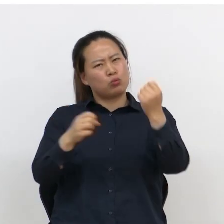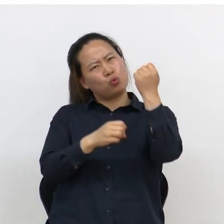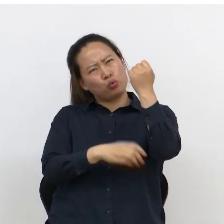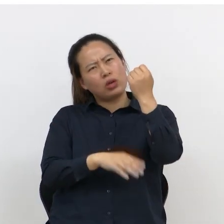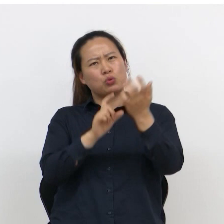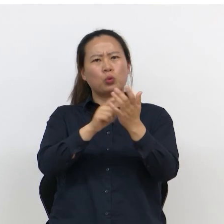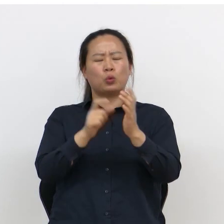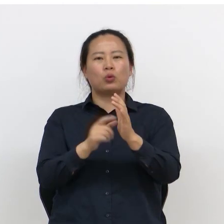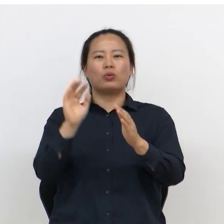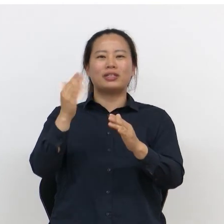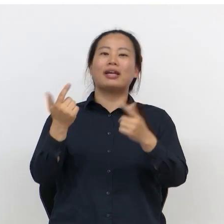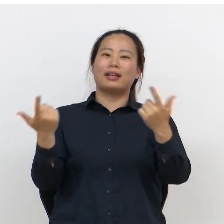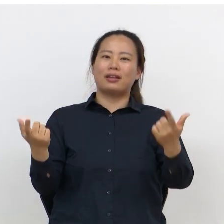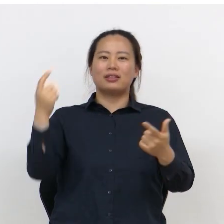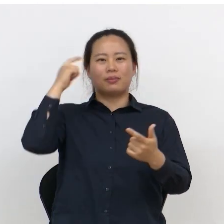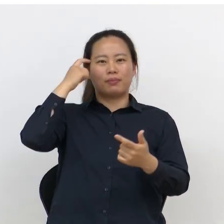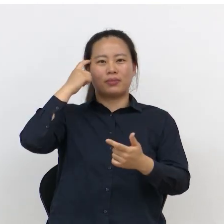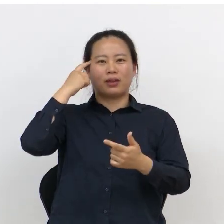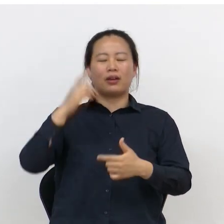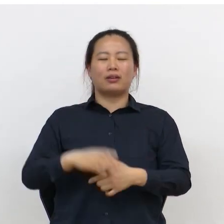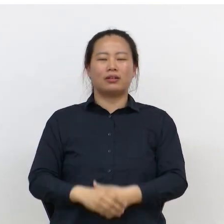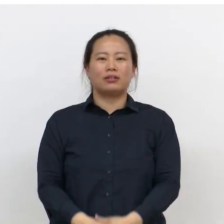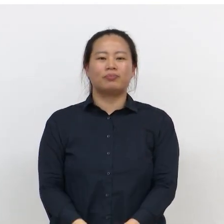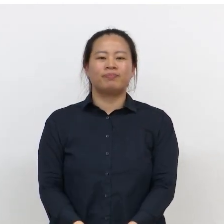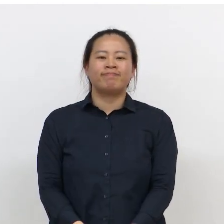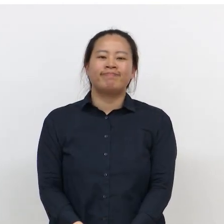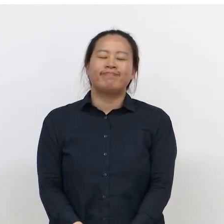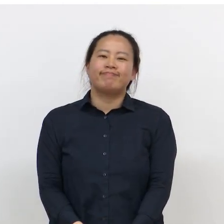않았나 그렇게 생각을 합니다.